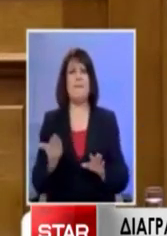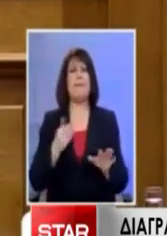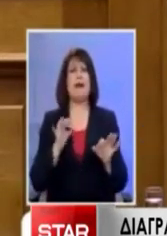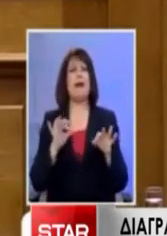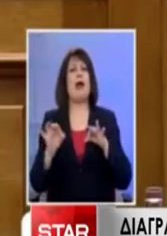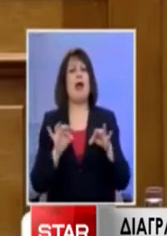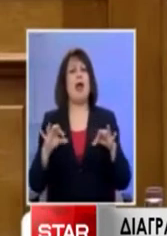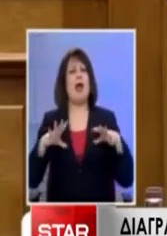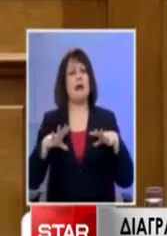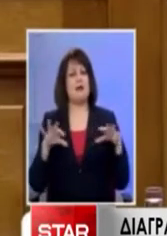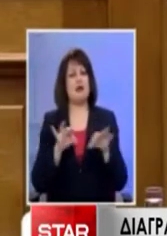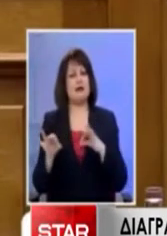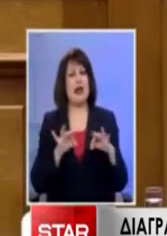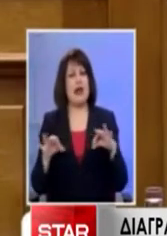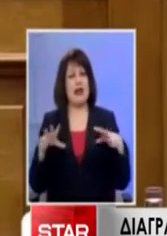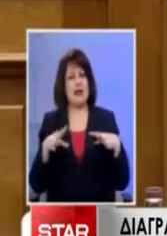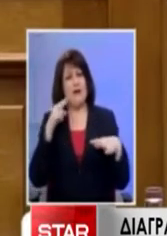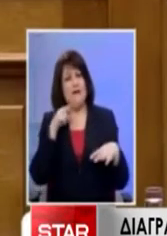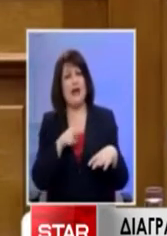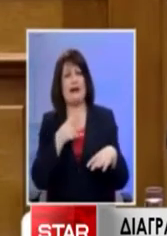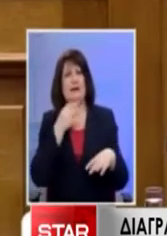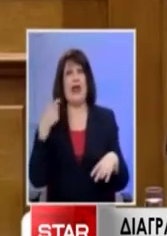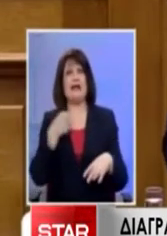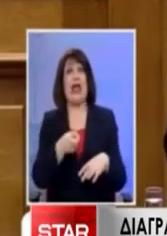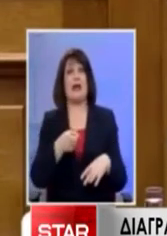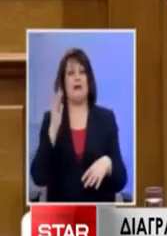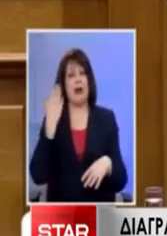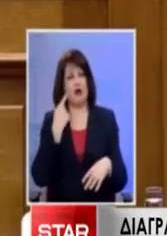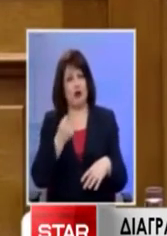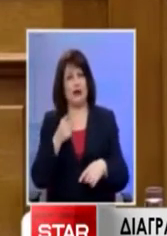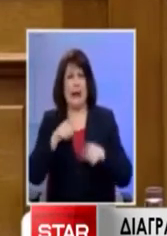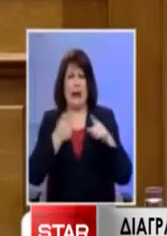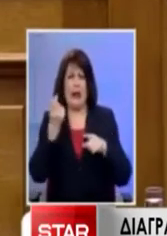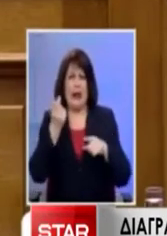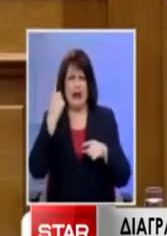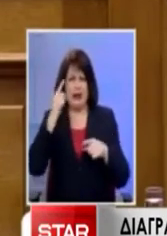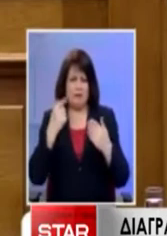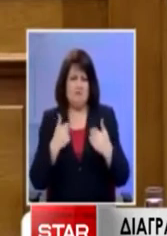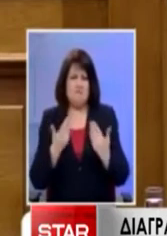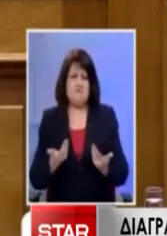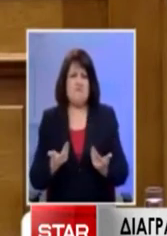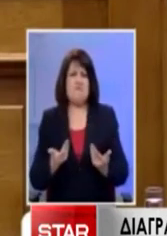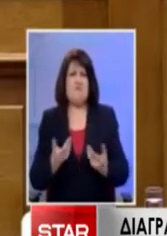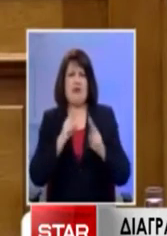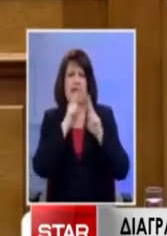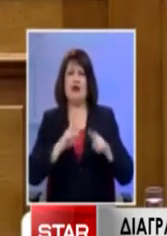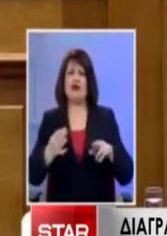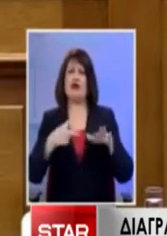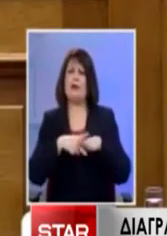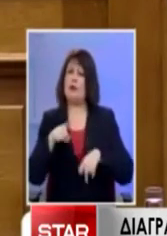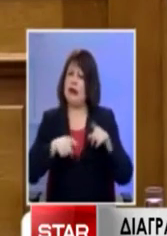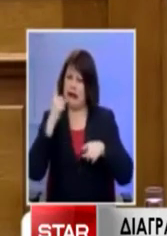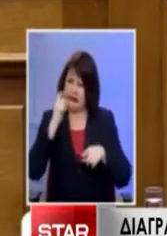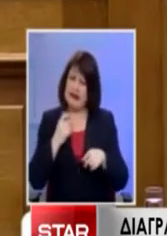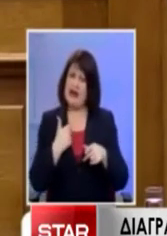οι σημαίες έπρεπε να κυματίζουν με σύστιες. Δεν πρέπει να είμαστε υπερήφανοι για τη συμφωνία, ούτε να λέμε θα το ψηφίσω τώρα και όταν θα έρθει